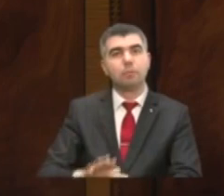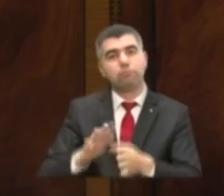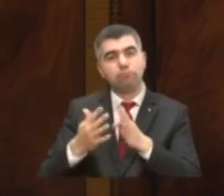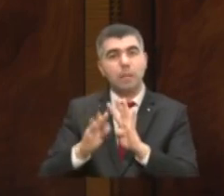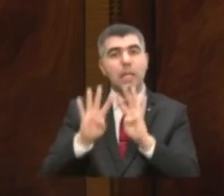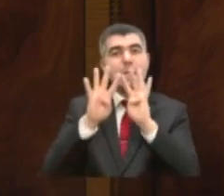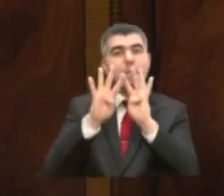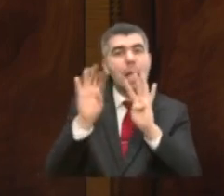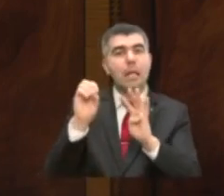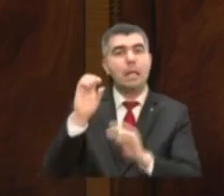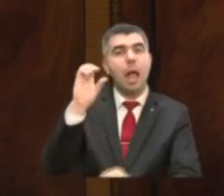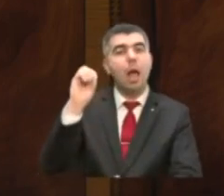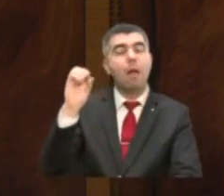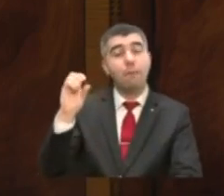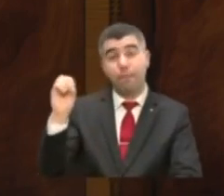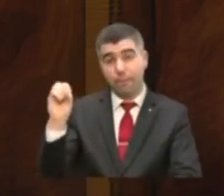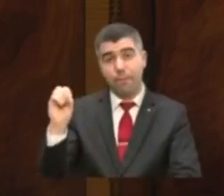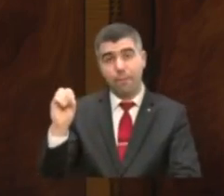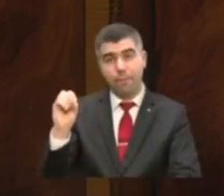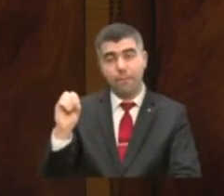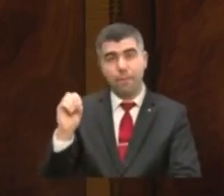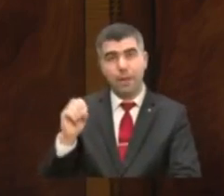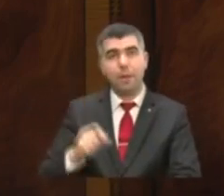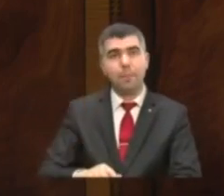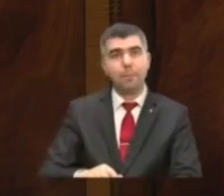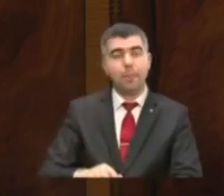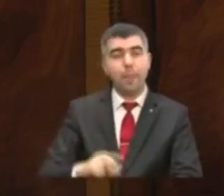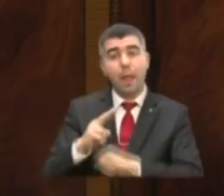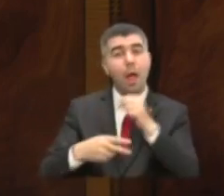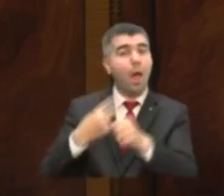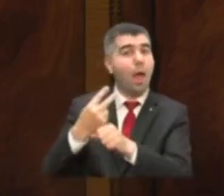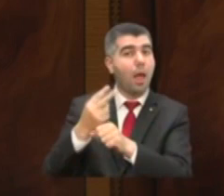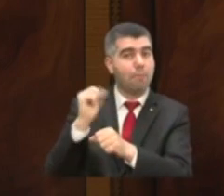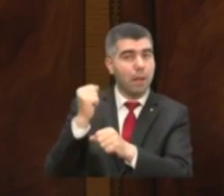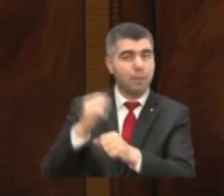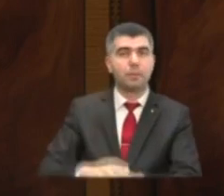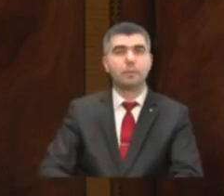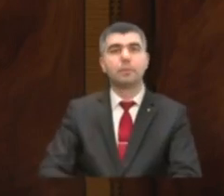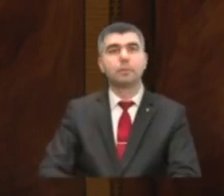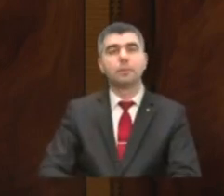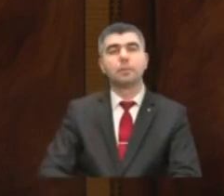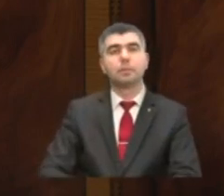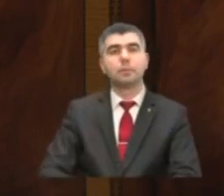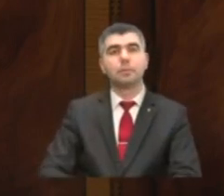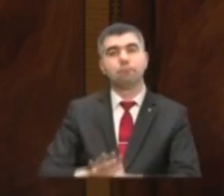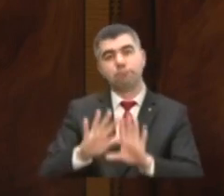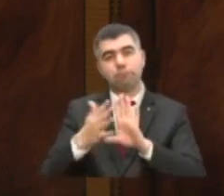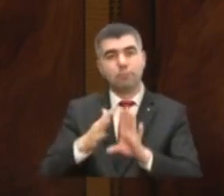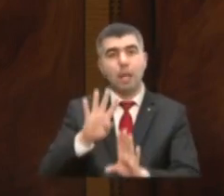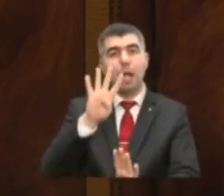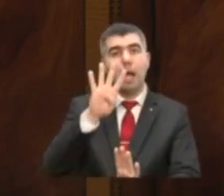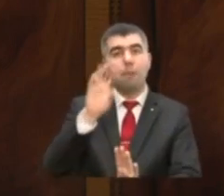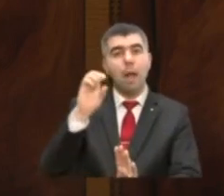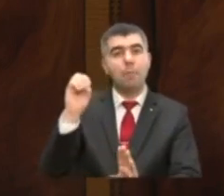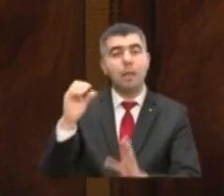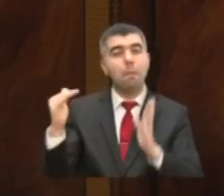80 ألف مقاول ذاتي في سنتين، 80 ألف مقاول ذاتي، وحوالي 400 مليون درهم ديال